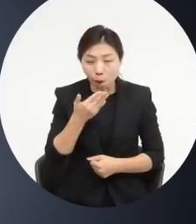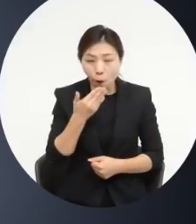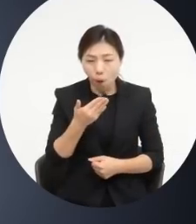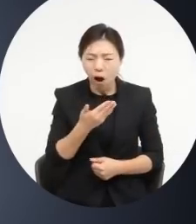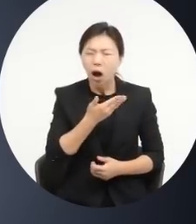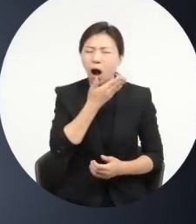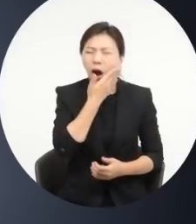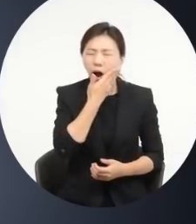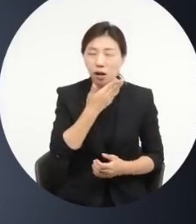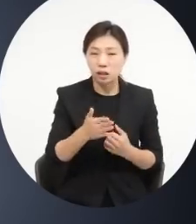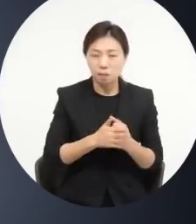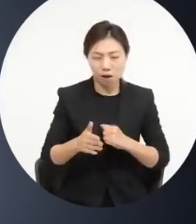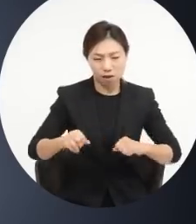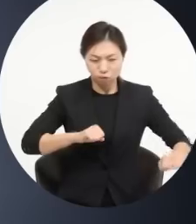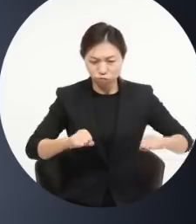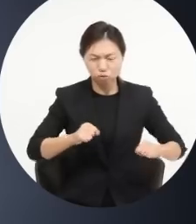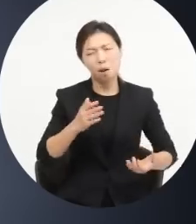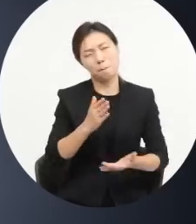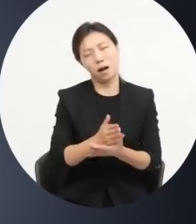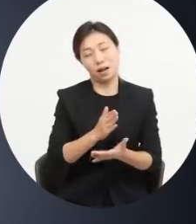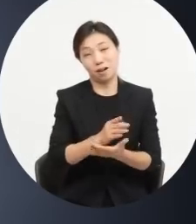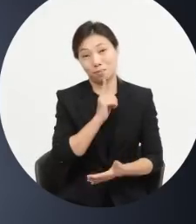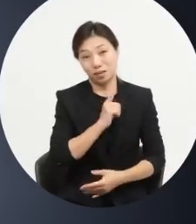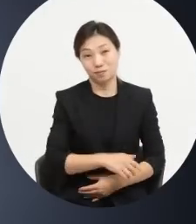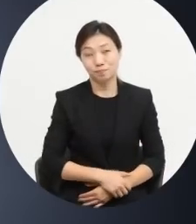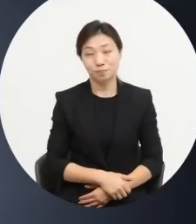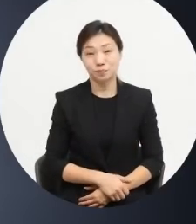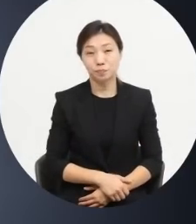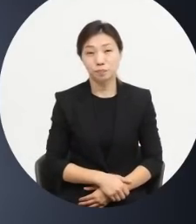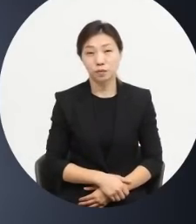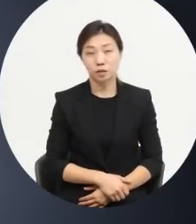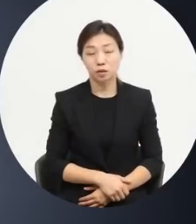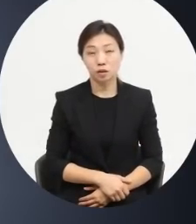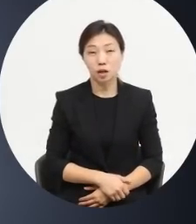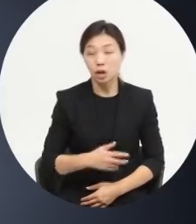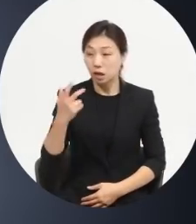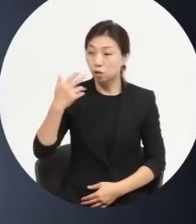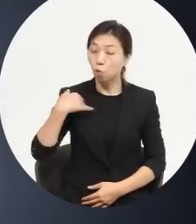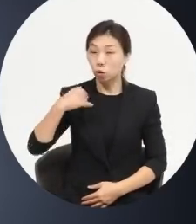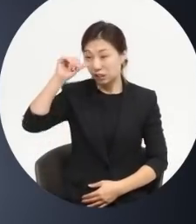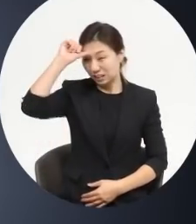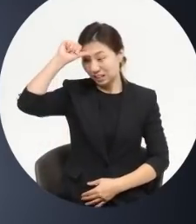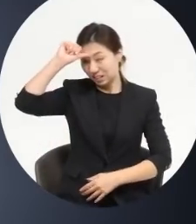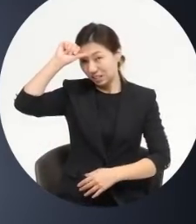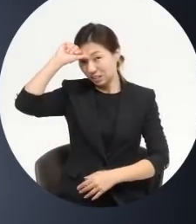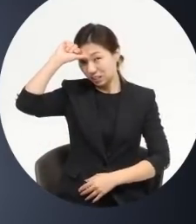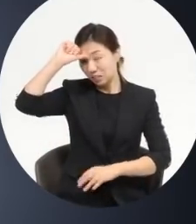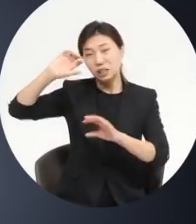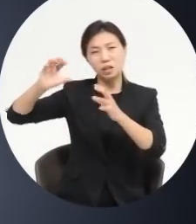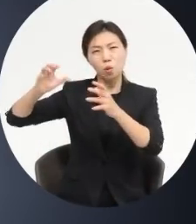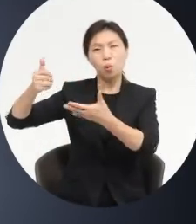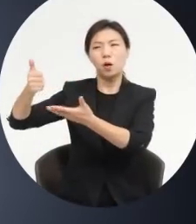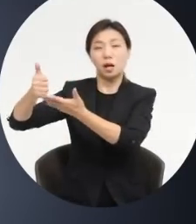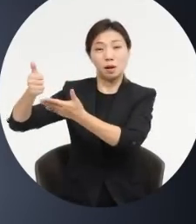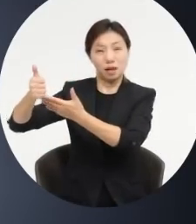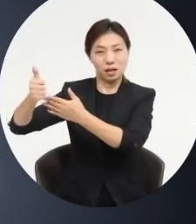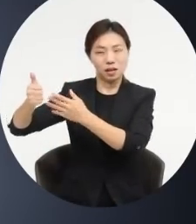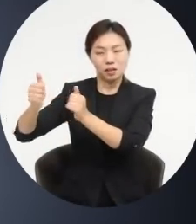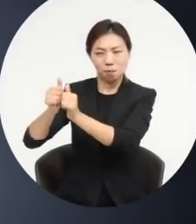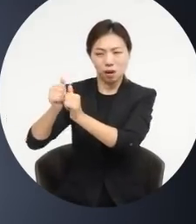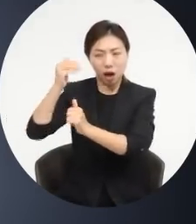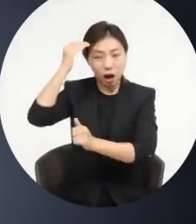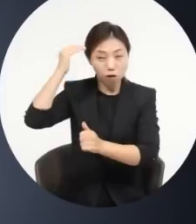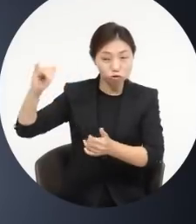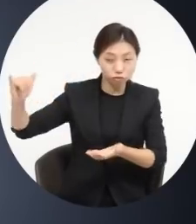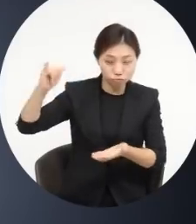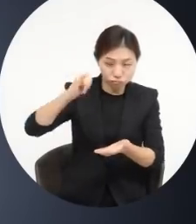그래서 인도 청년을 우리 여기 한국에 와서 같이 좀 살았는데 우리는 저녁을 6시에 먹잖아요.